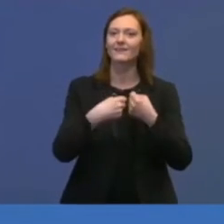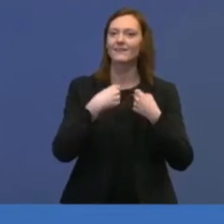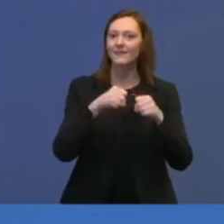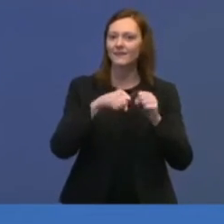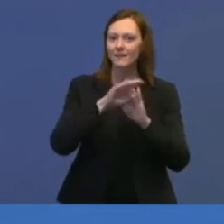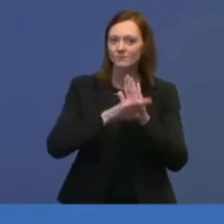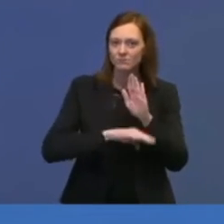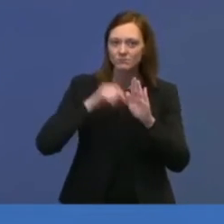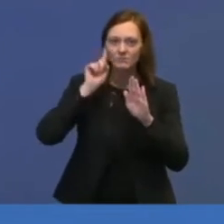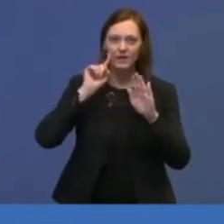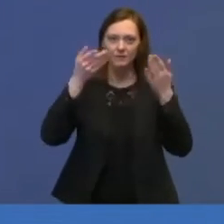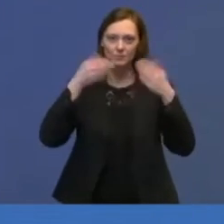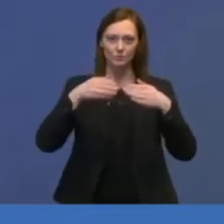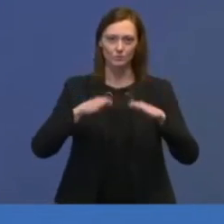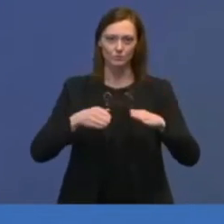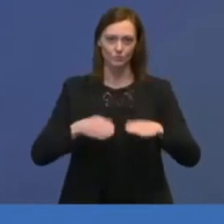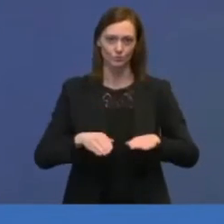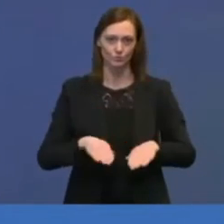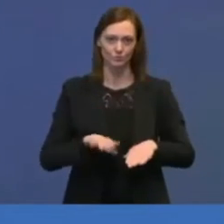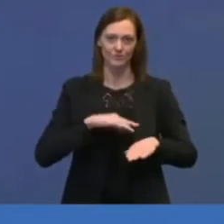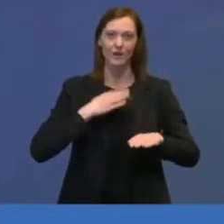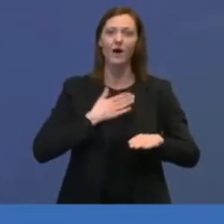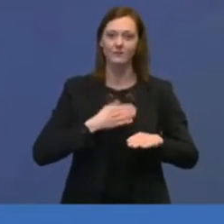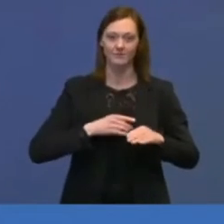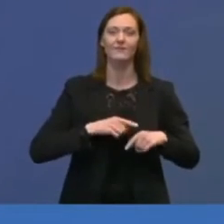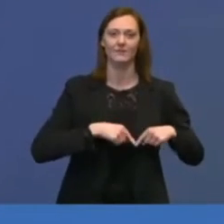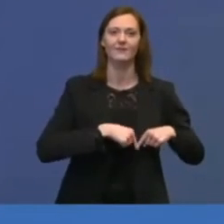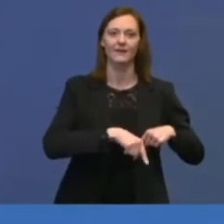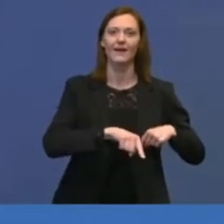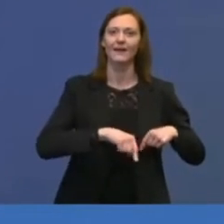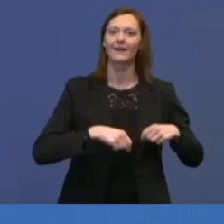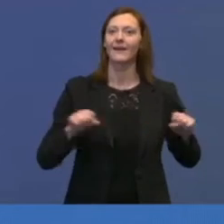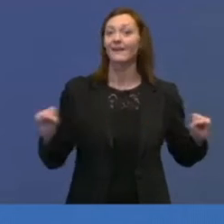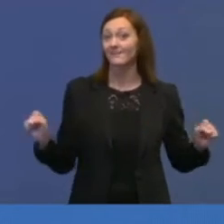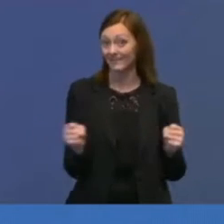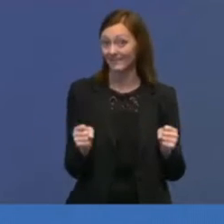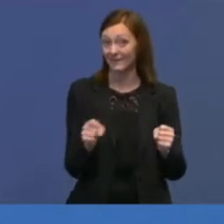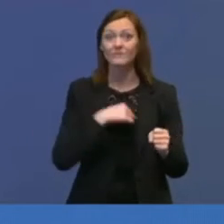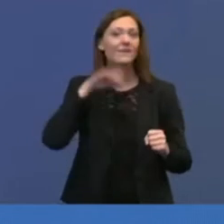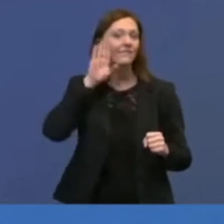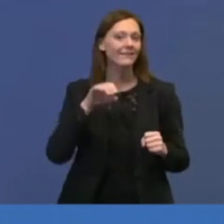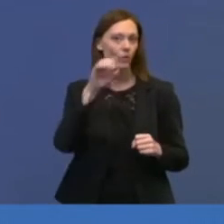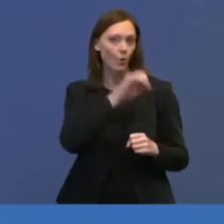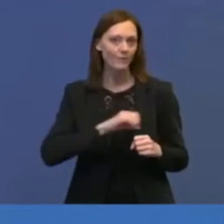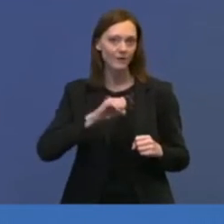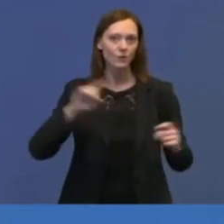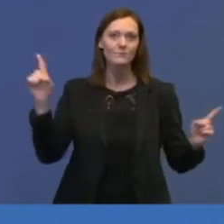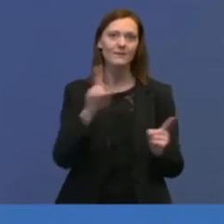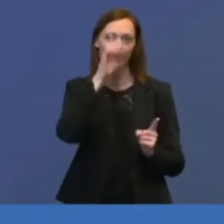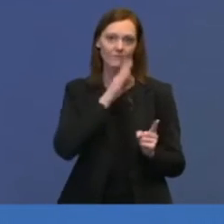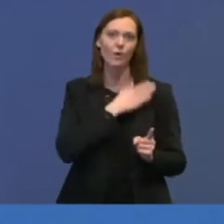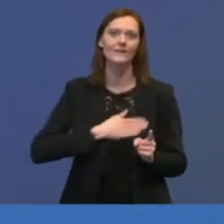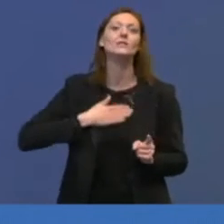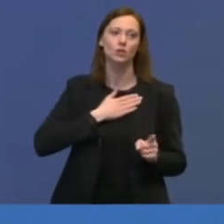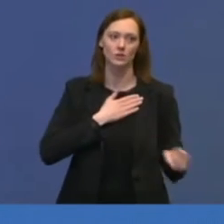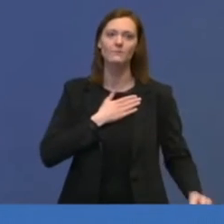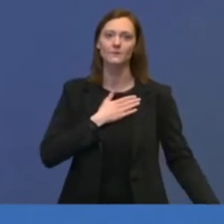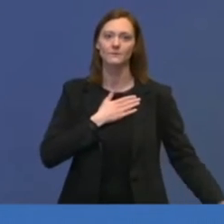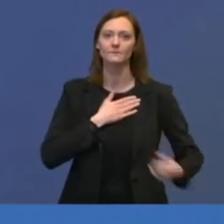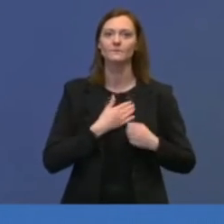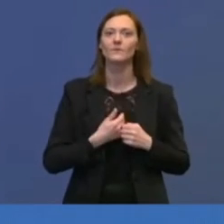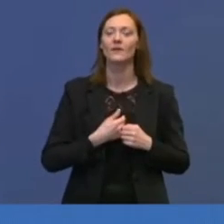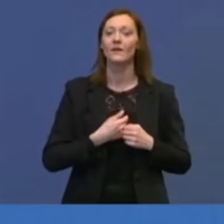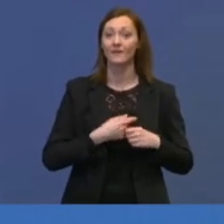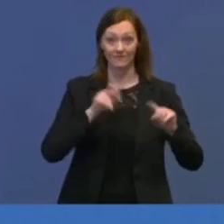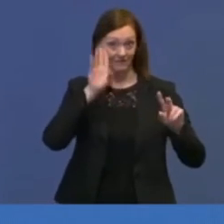noolayn xeelligi qaboabaha. Hadda waxa looggi hay in aan aad loogu bukoonin omikoronka. Waxa inu oogna hay